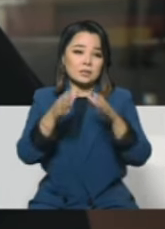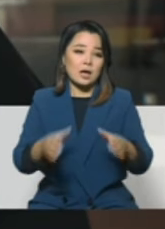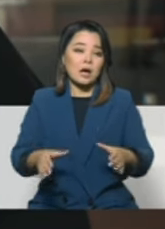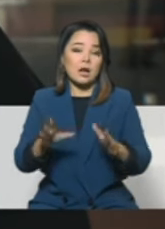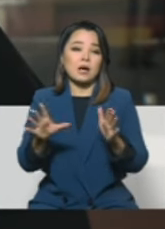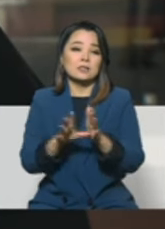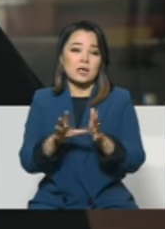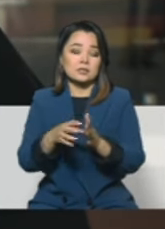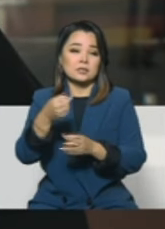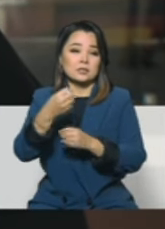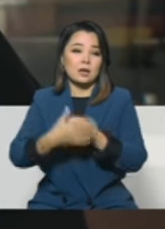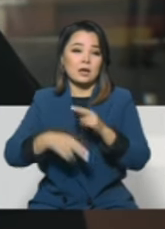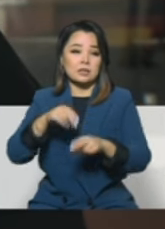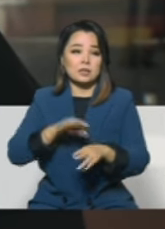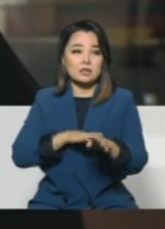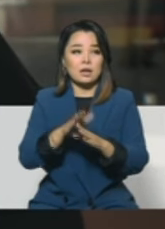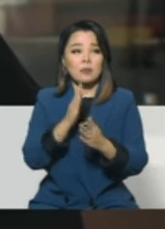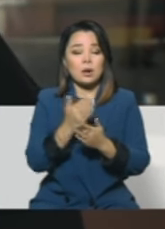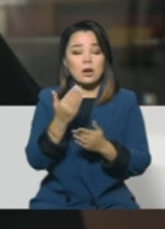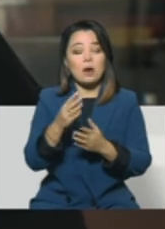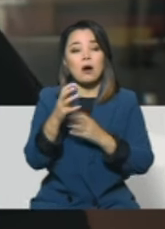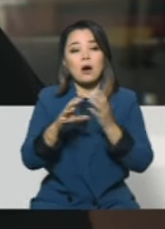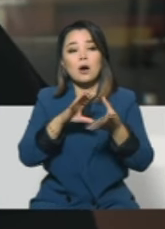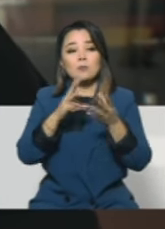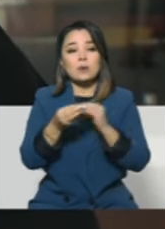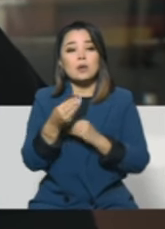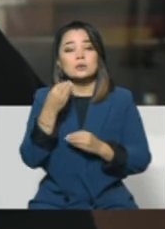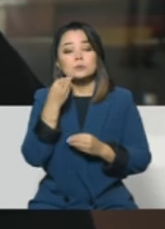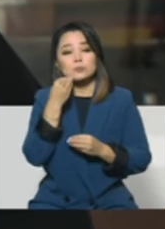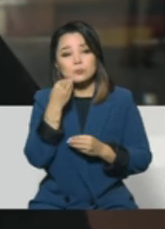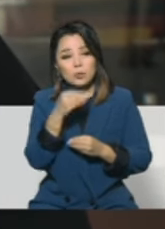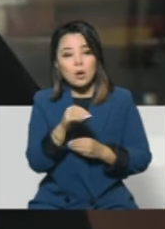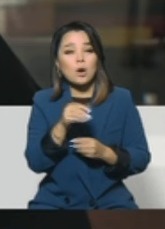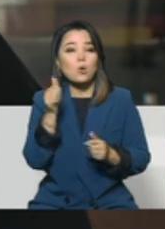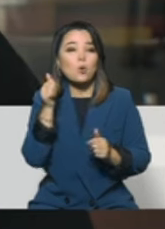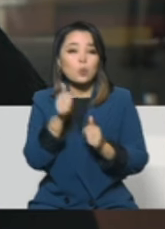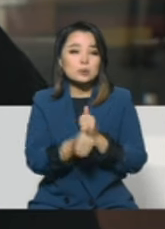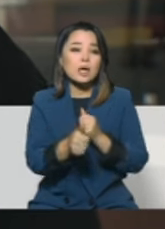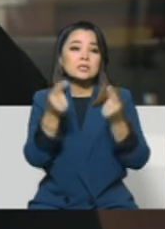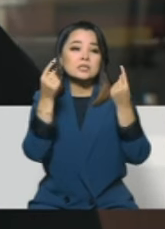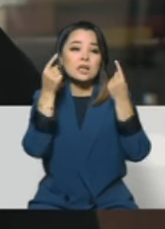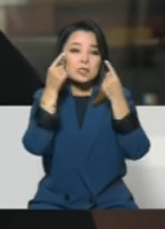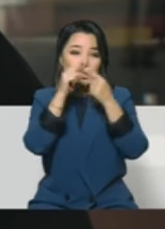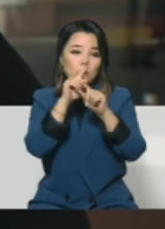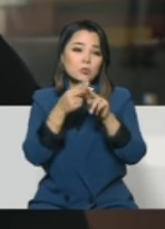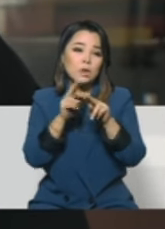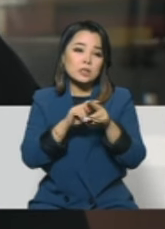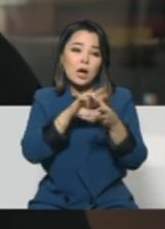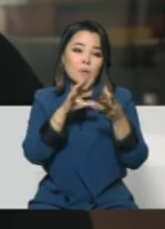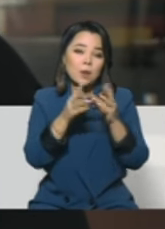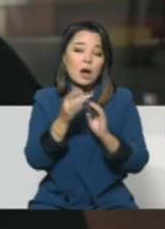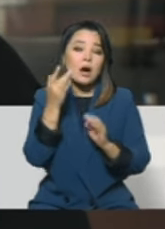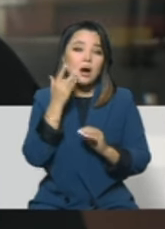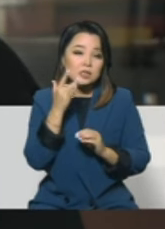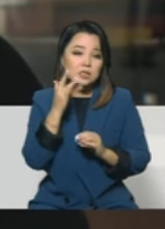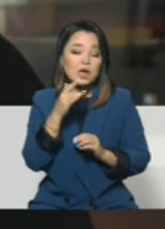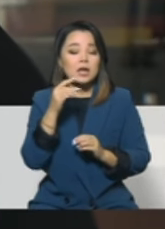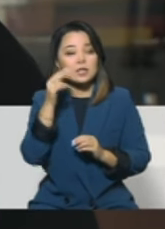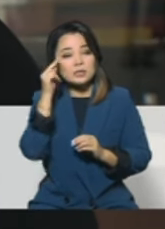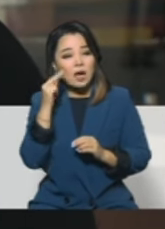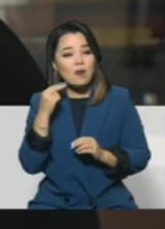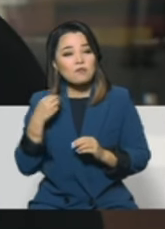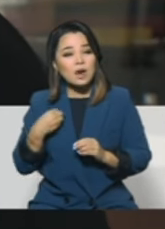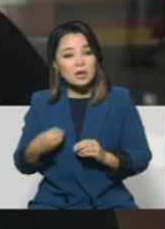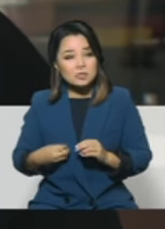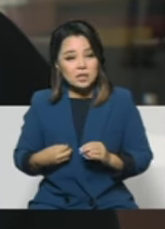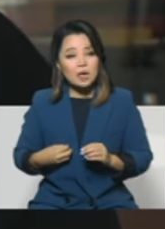керек, әлем бойынша ең озық технологиялар осы АҚШ, Қытай,